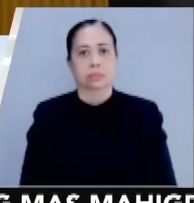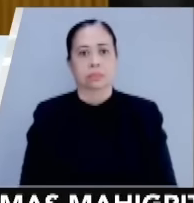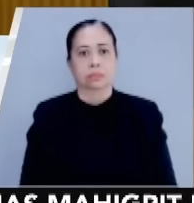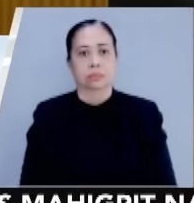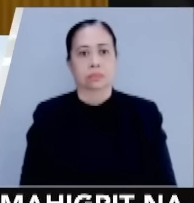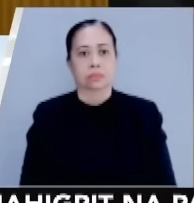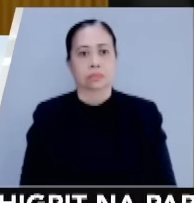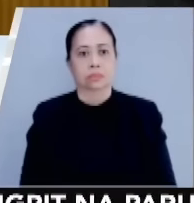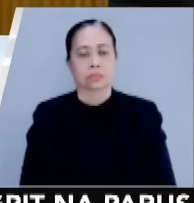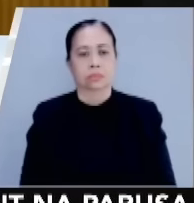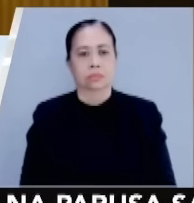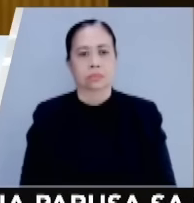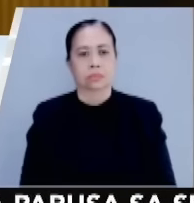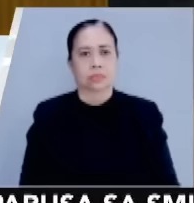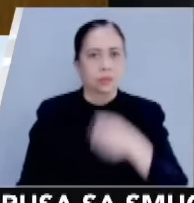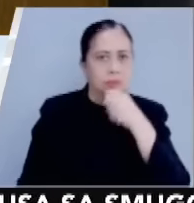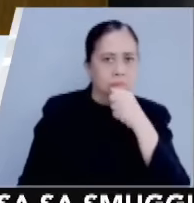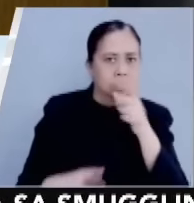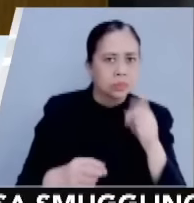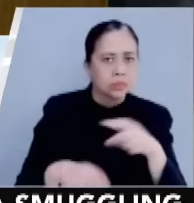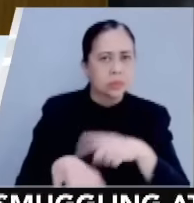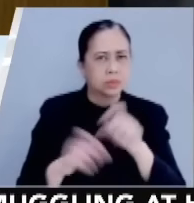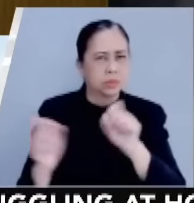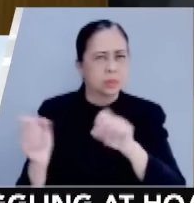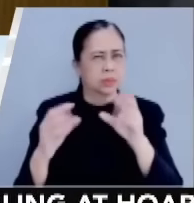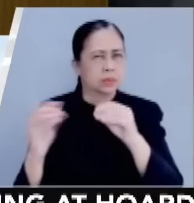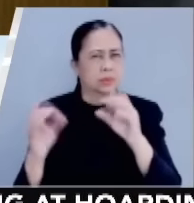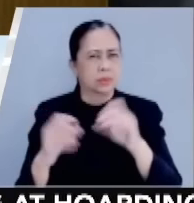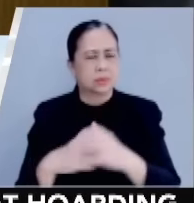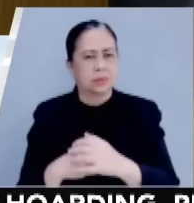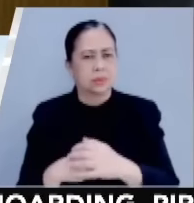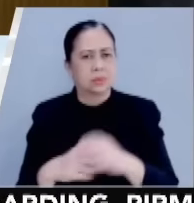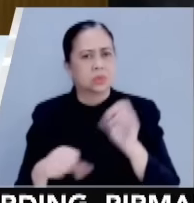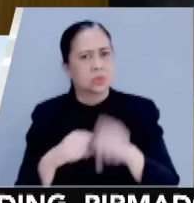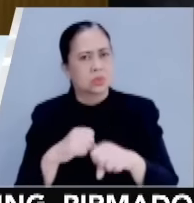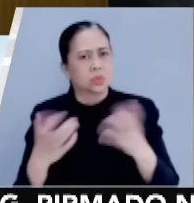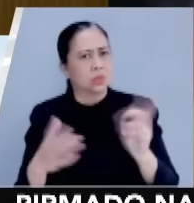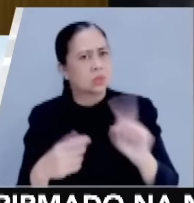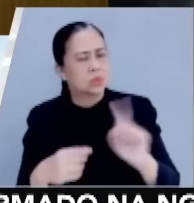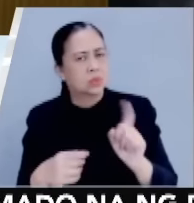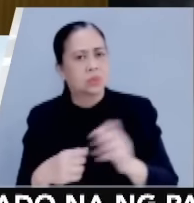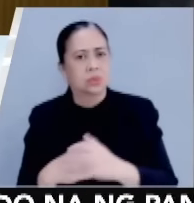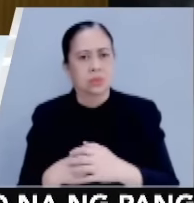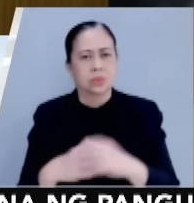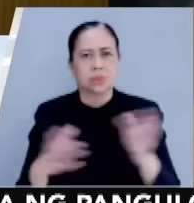their motion to terminate the period of debate. So move, Mr. Speaker.